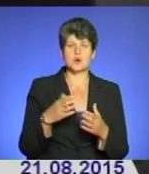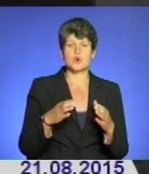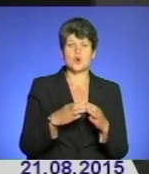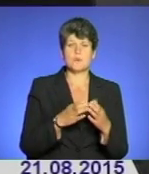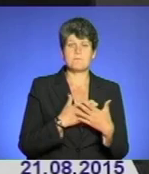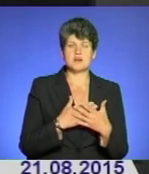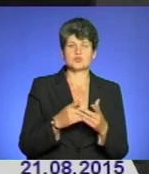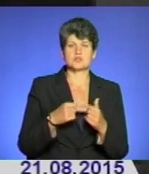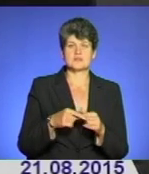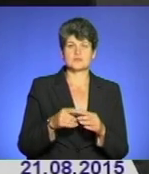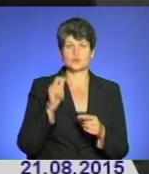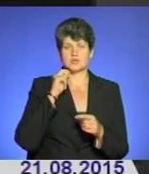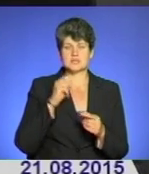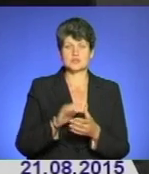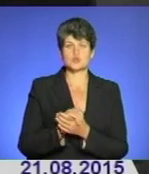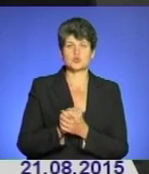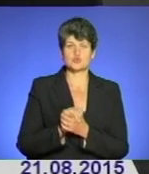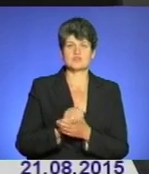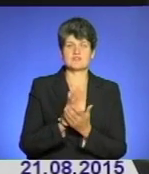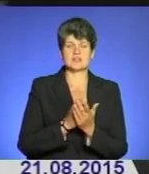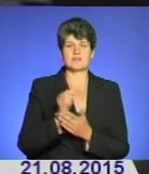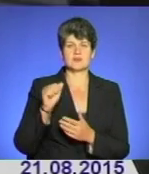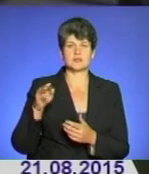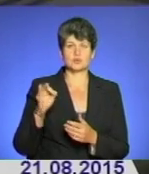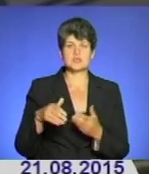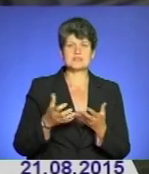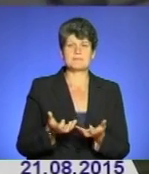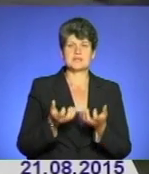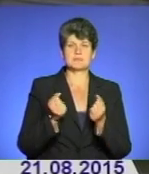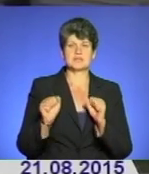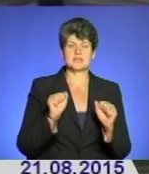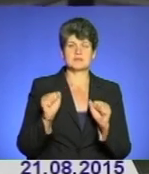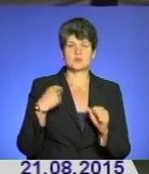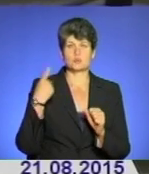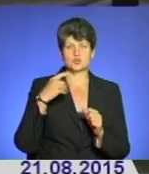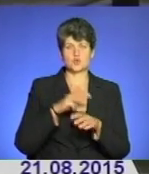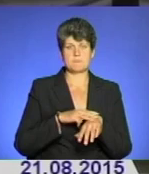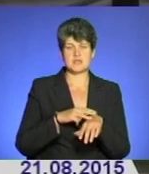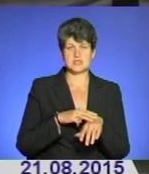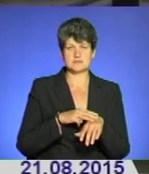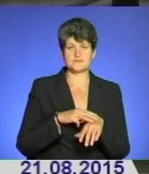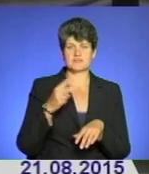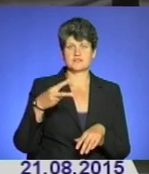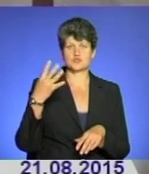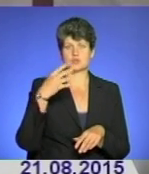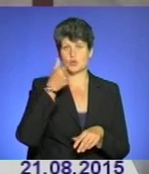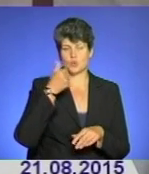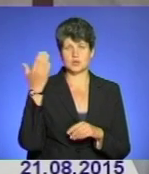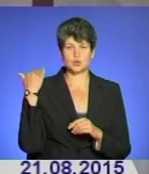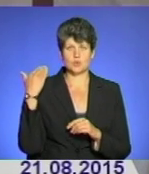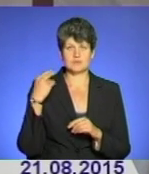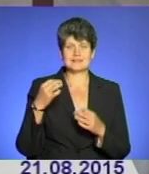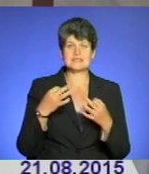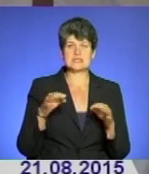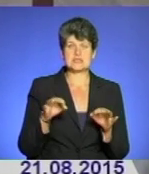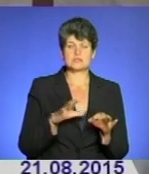громадської організації Всеукраїнський союз ветеранів АТО та за підтримки керівництва обласної міліції. 24 роки тому